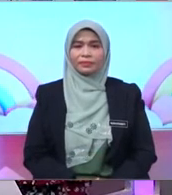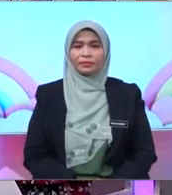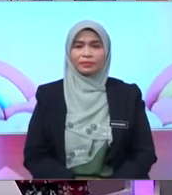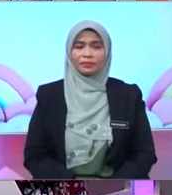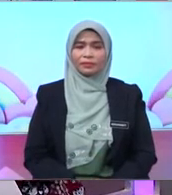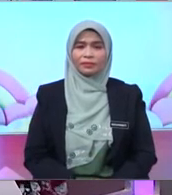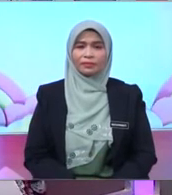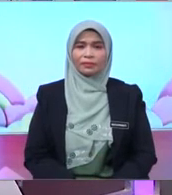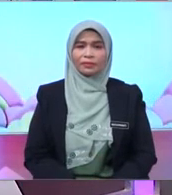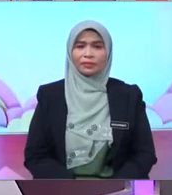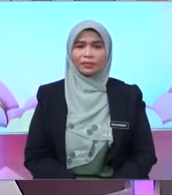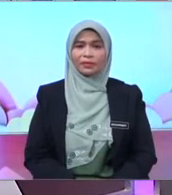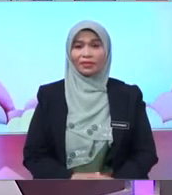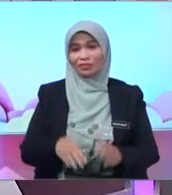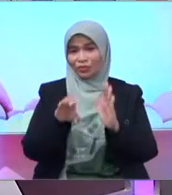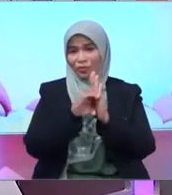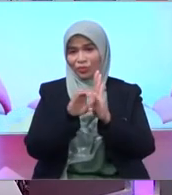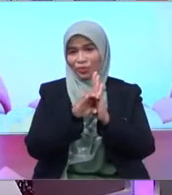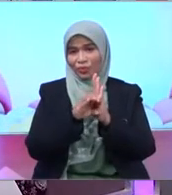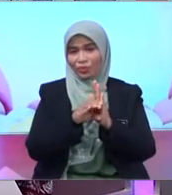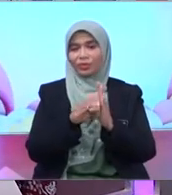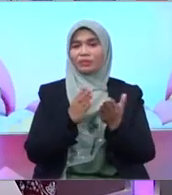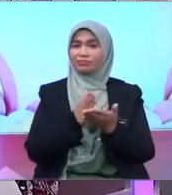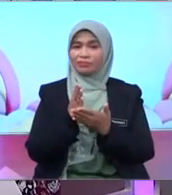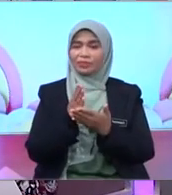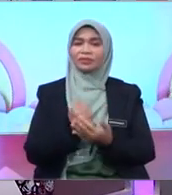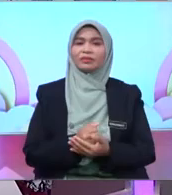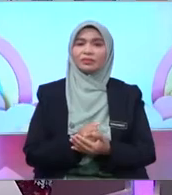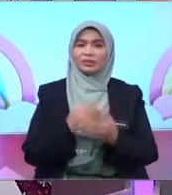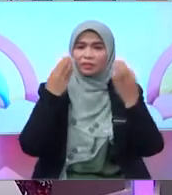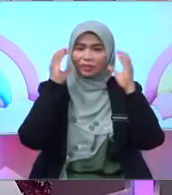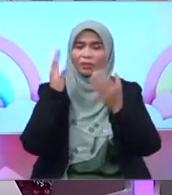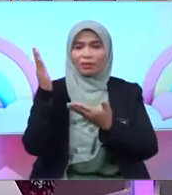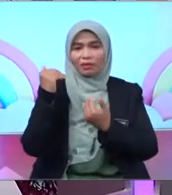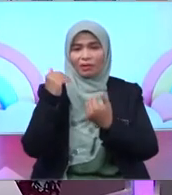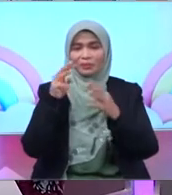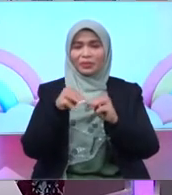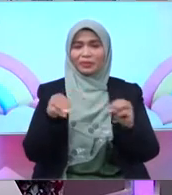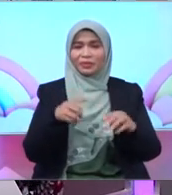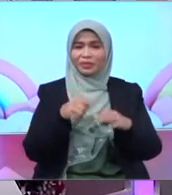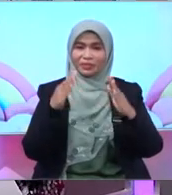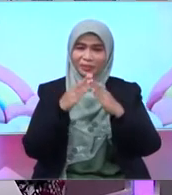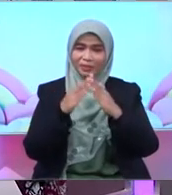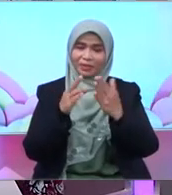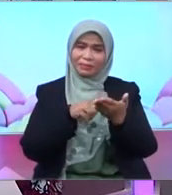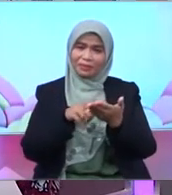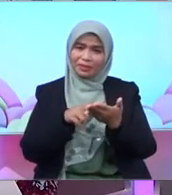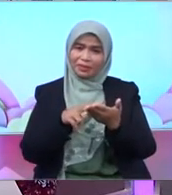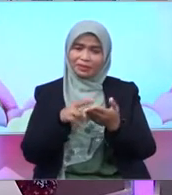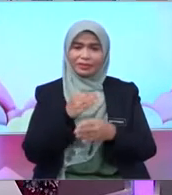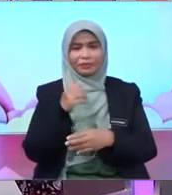oke dicontoh situasinya seterusnya chegou harapkanmu di rumah baca dan